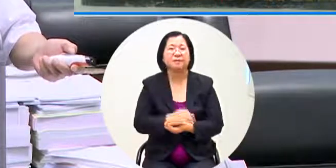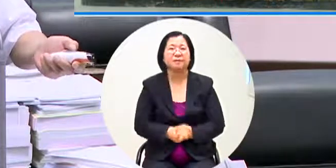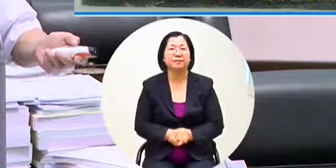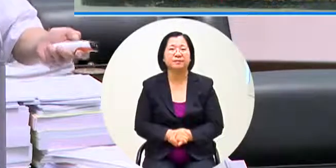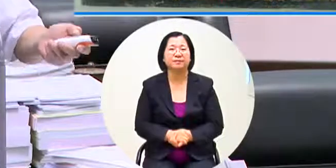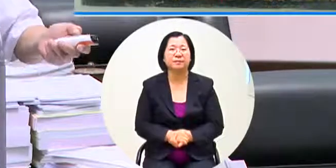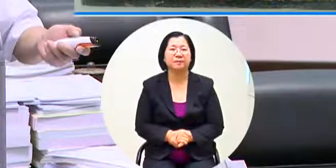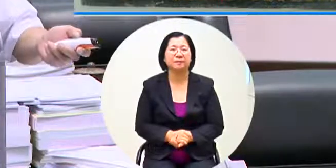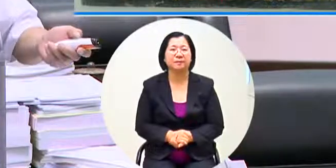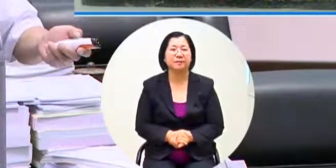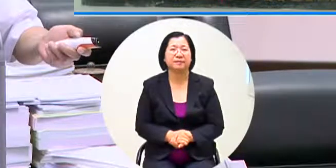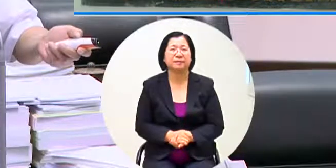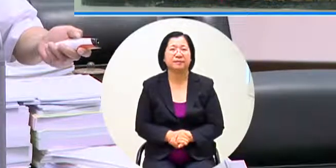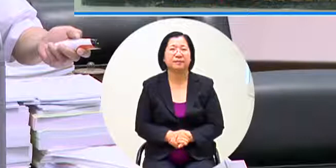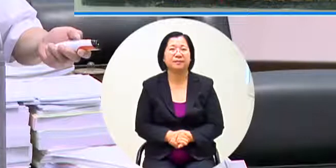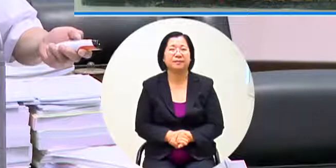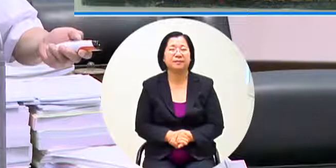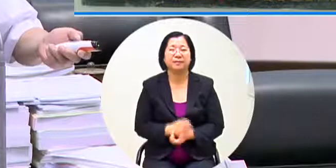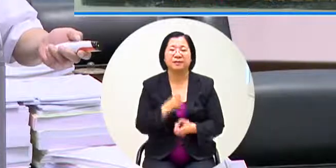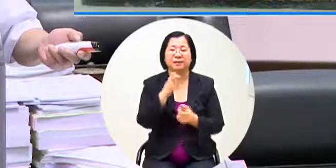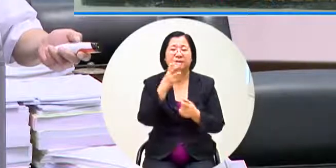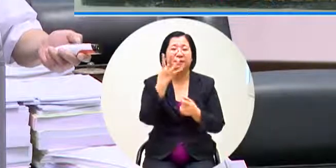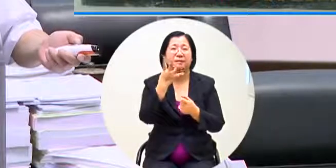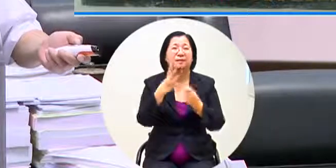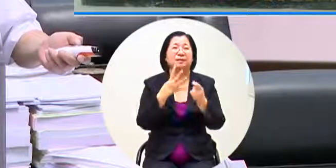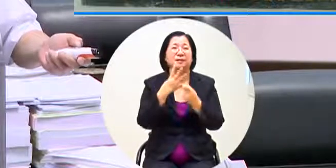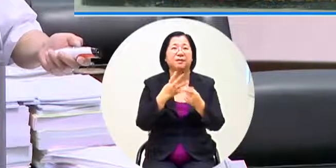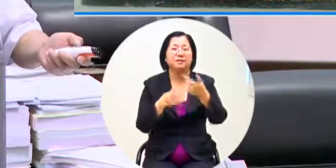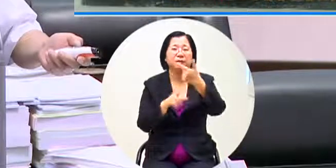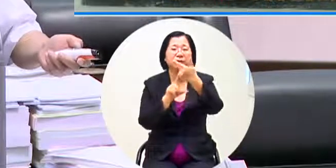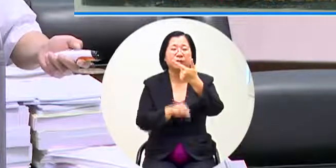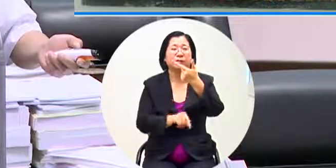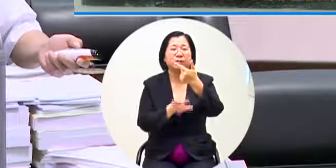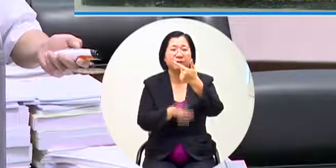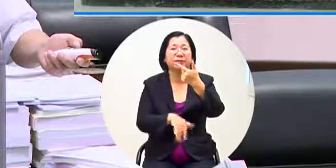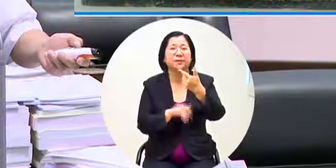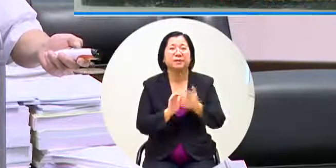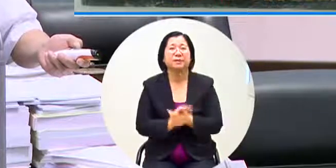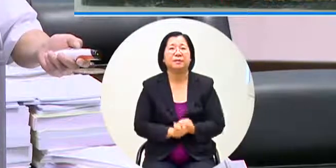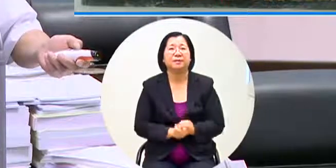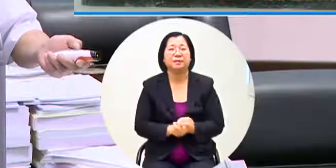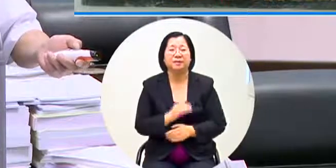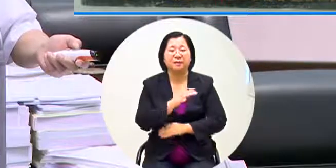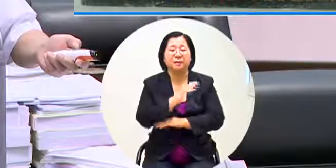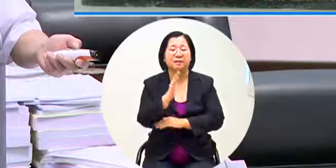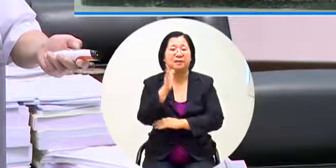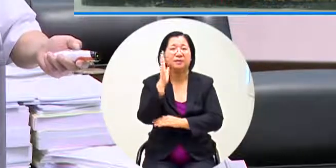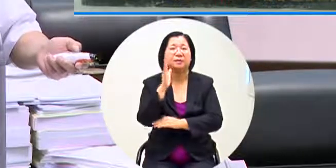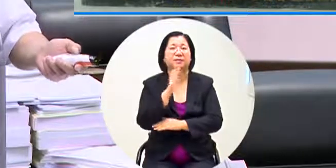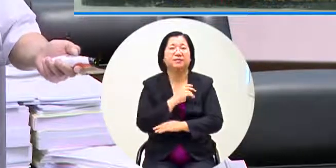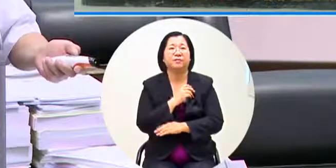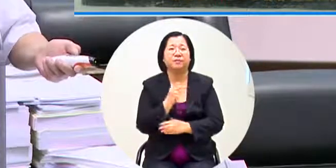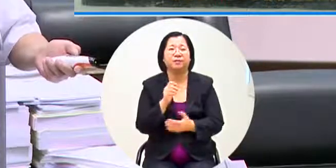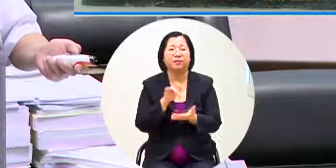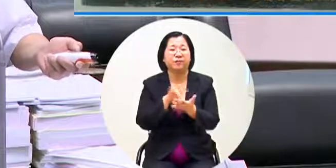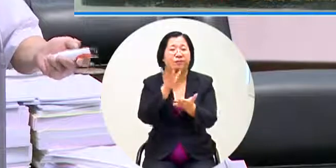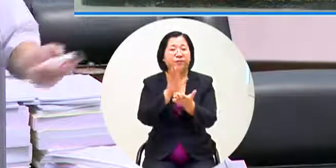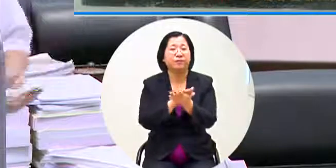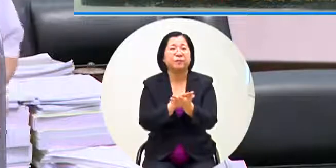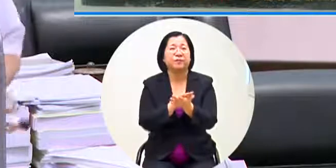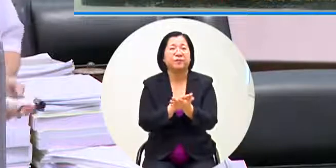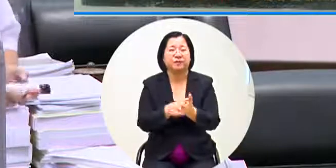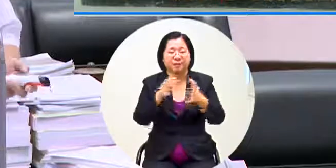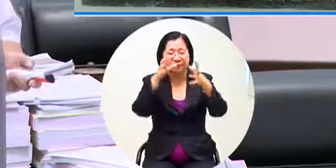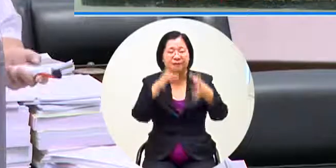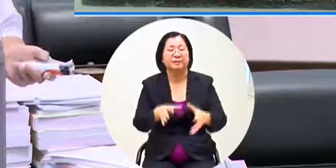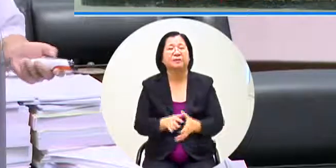1974年6月底由官府发包施工兴建啦吼，共一年的10月吼来竣工完